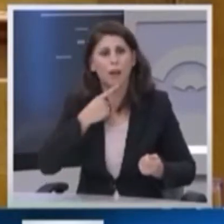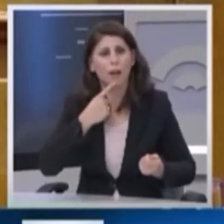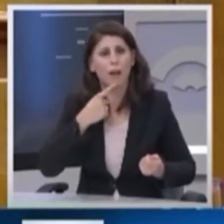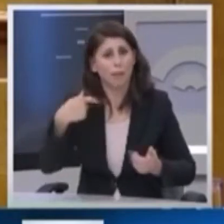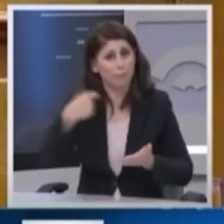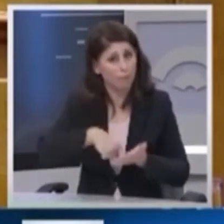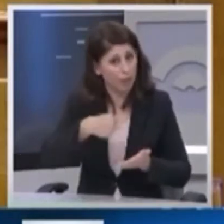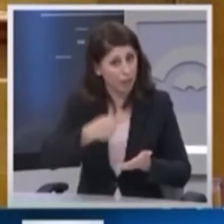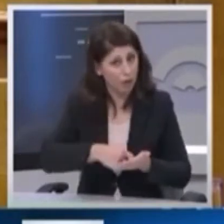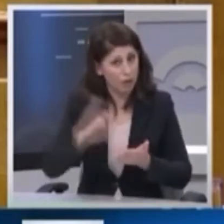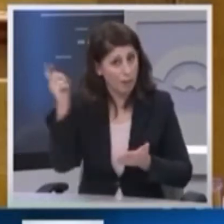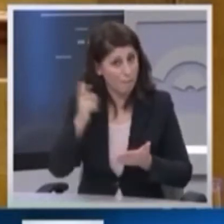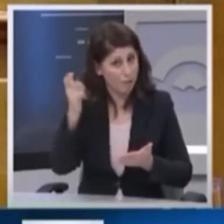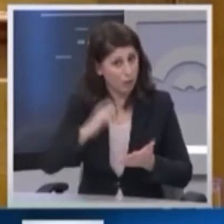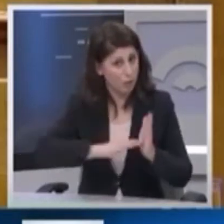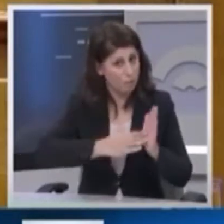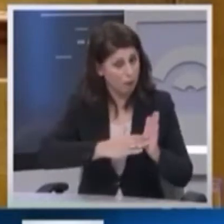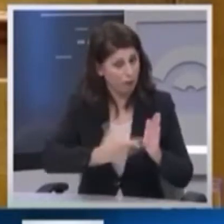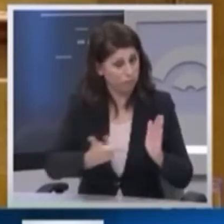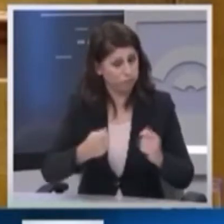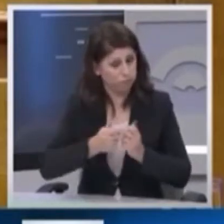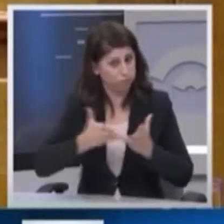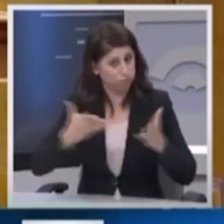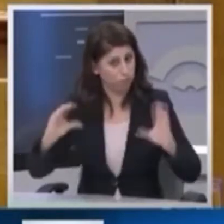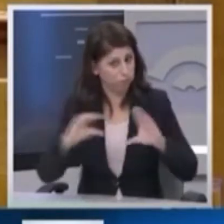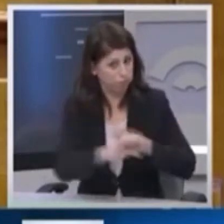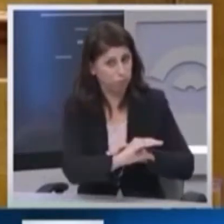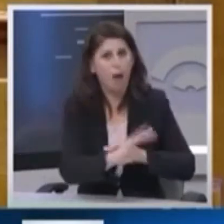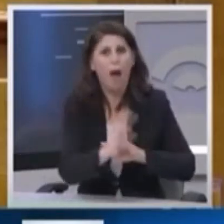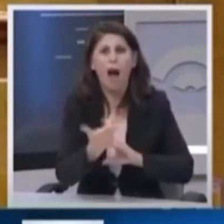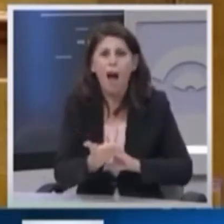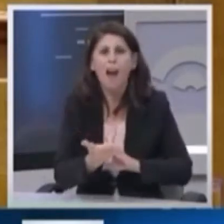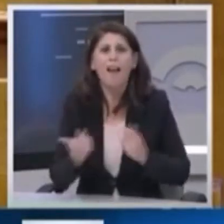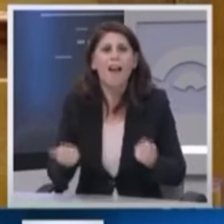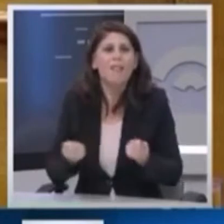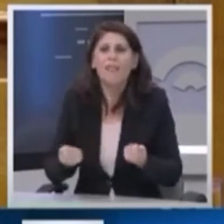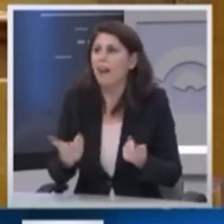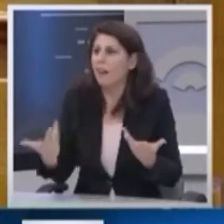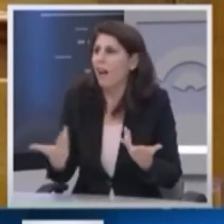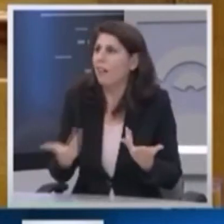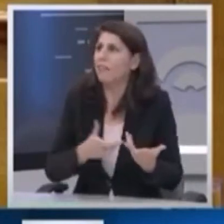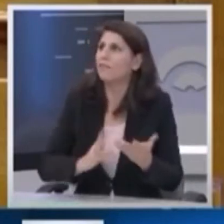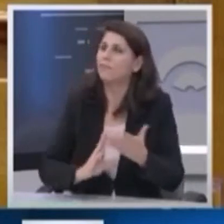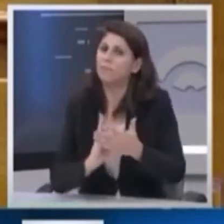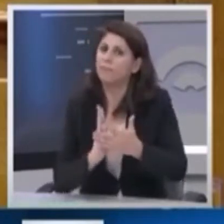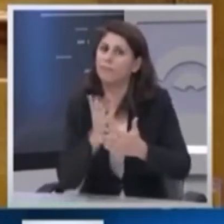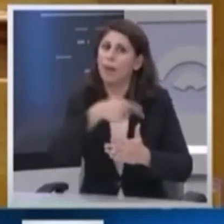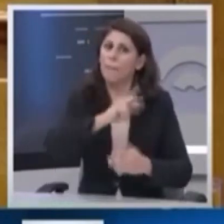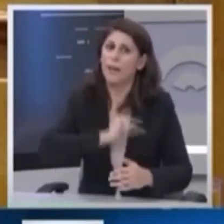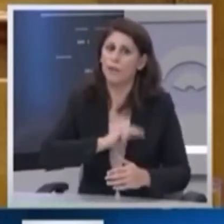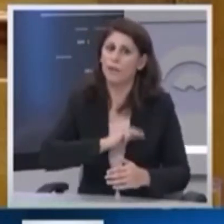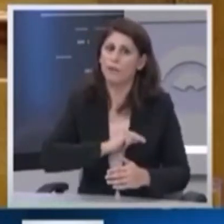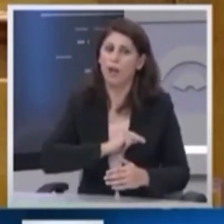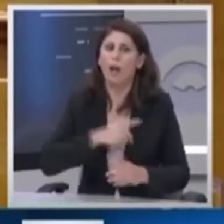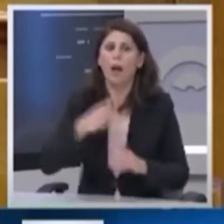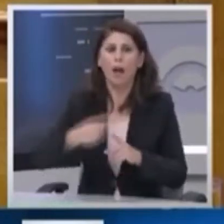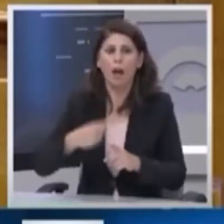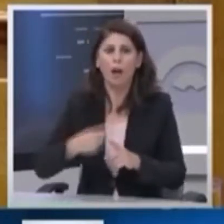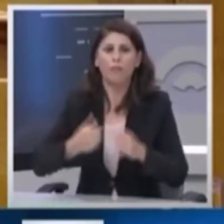γαλαντόμους μισθούς. Και η Ελλάδα θα ζει συνεχώς σε καθεστώς μόνιμης λιτότητας κάτω από το βραχνά των